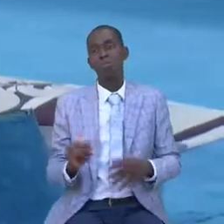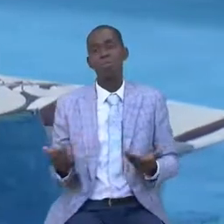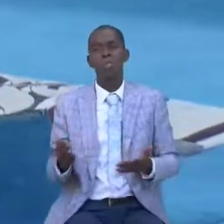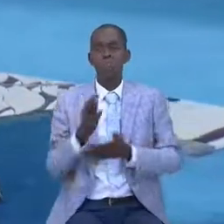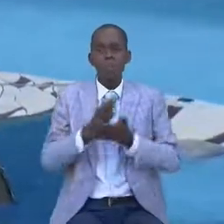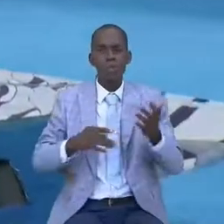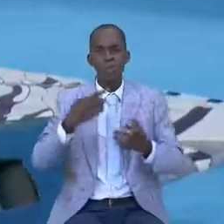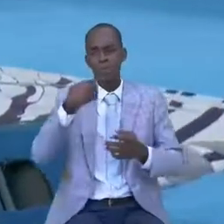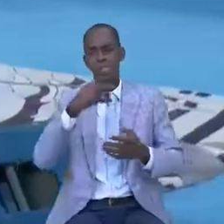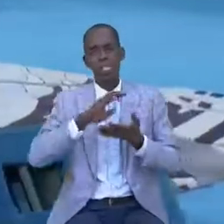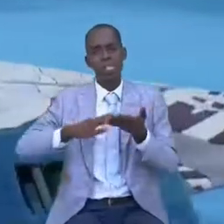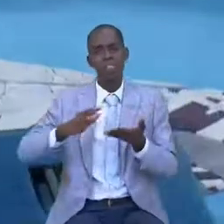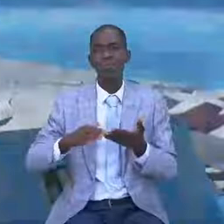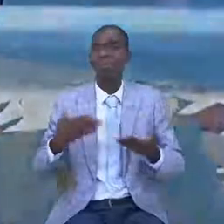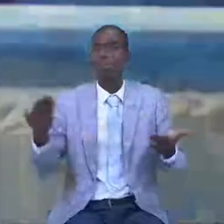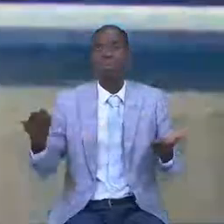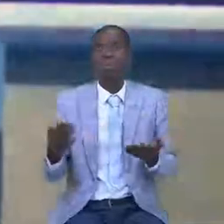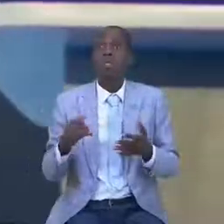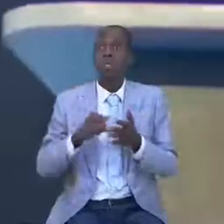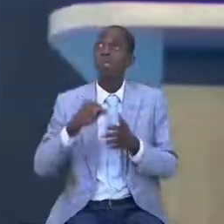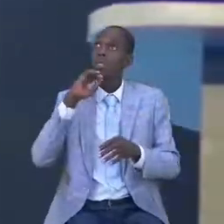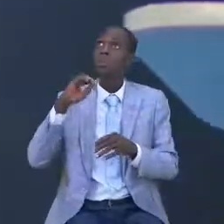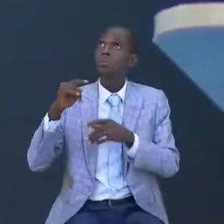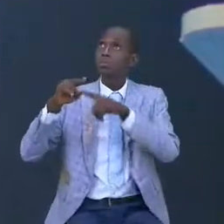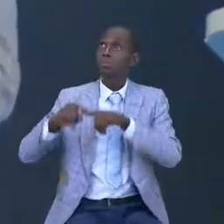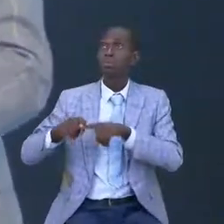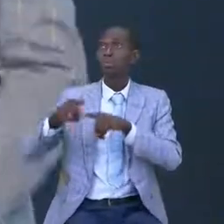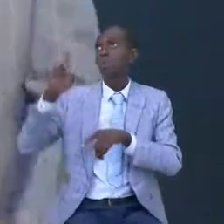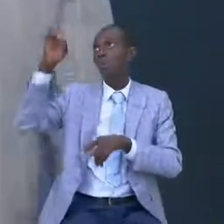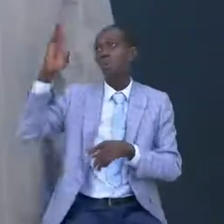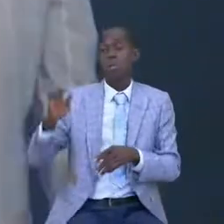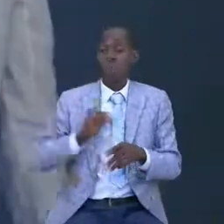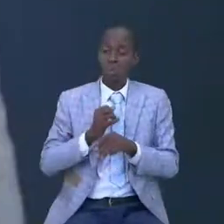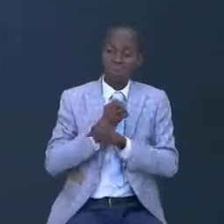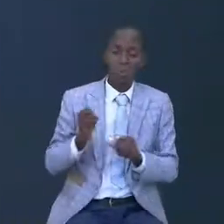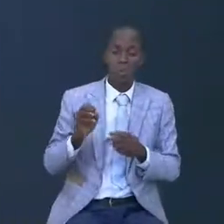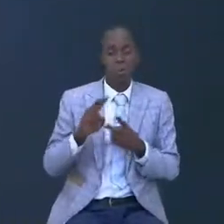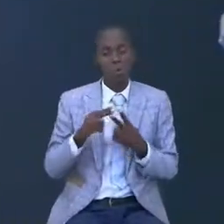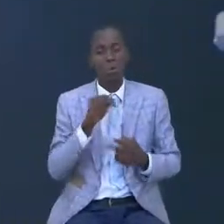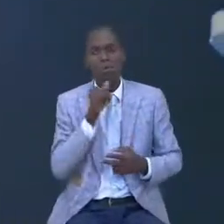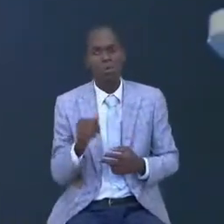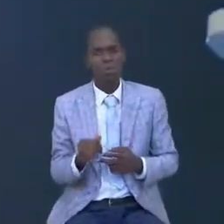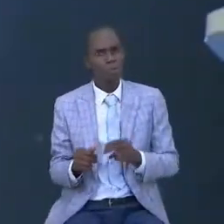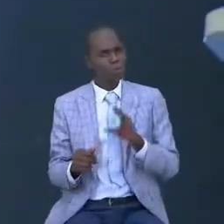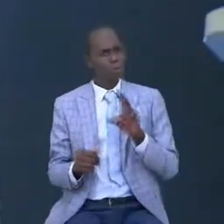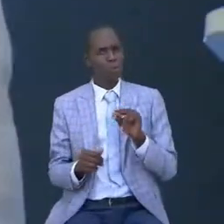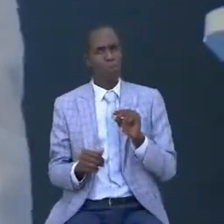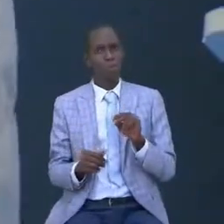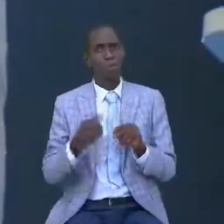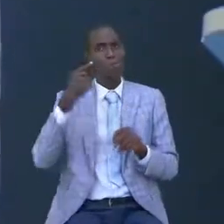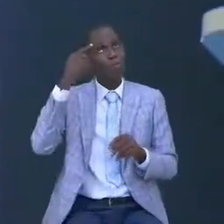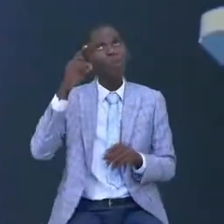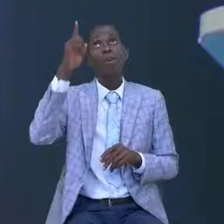D'accord. Que c'est le choix de Dieu. C'est Dieu qui détermine si je serai sauvé ou pas. C'est